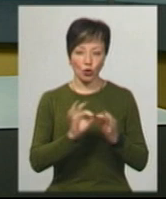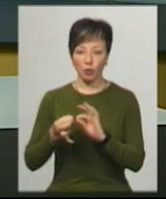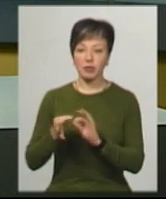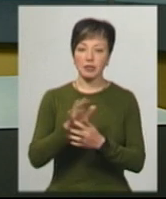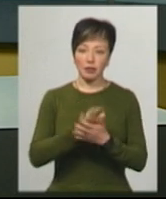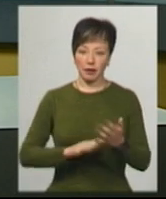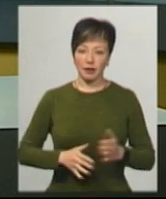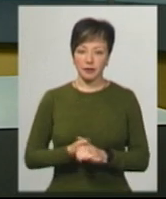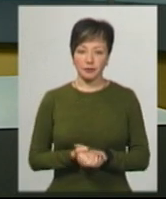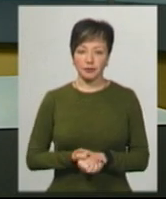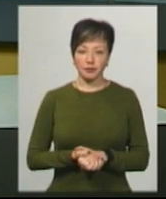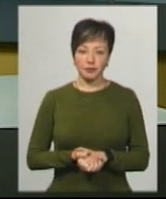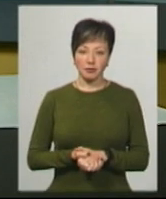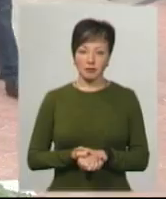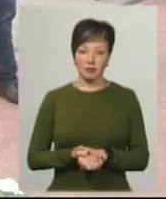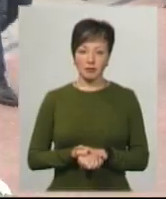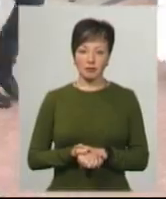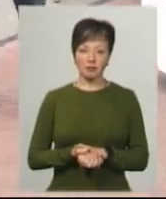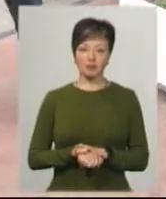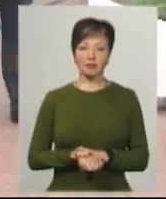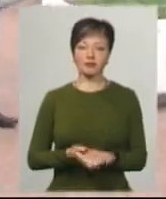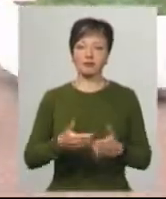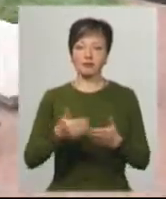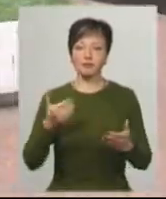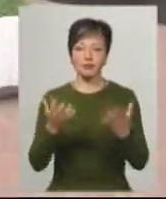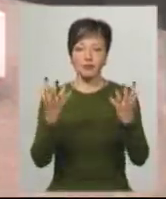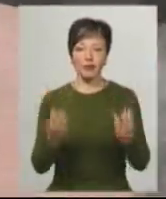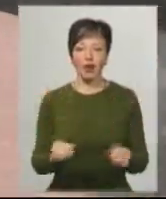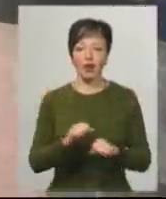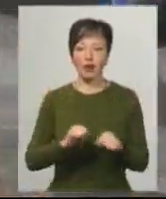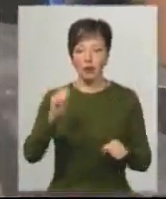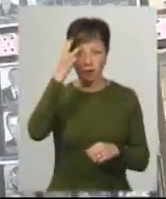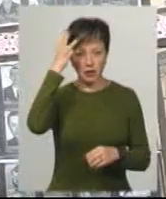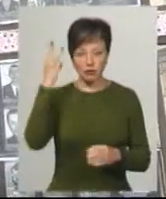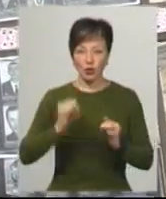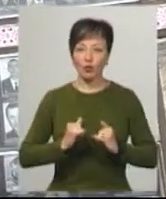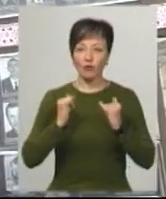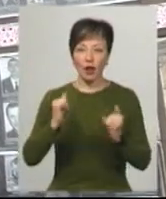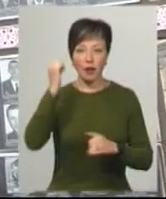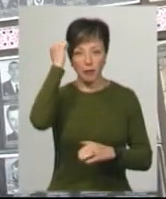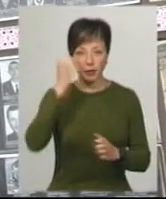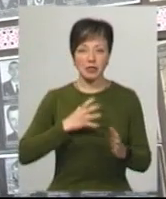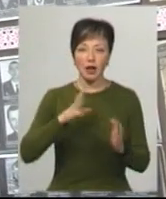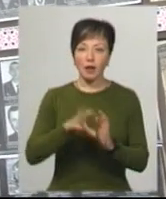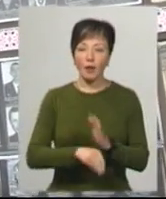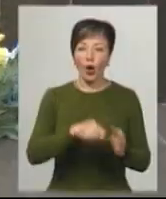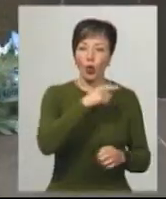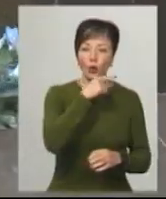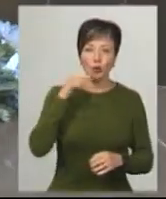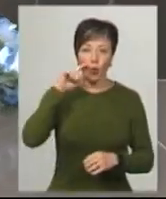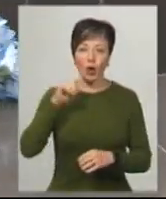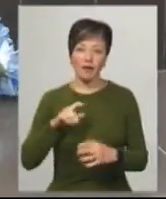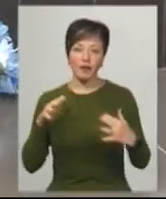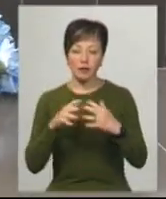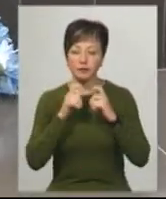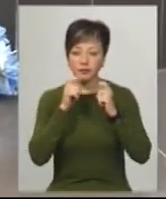сюжеті Анастасії Збродової. Напередодні Дня Героїв в обласному центрі вшанували пам'ять загиблих у російсько-українській війні та